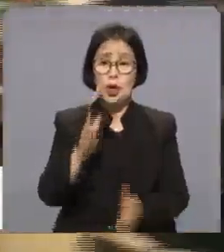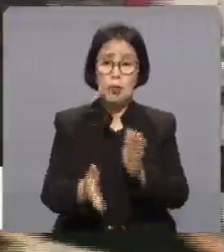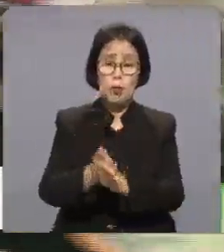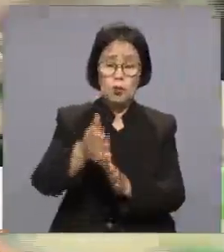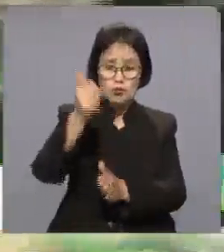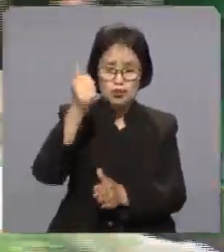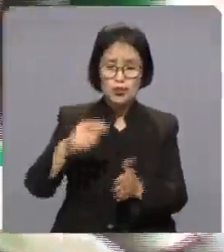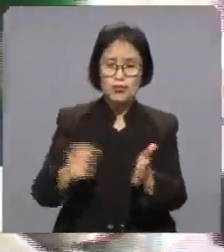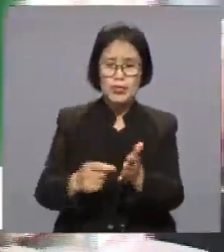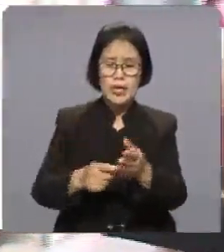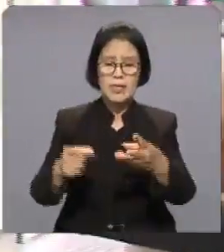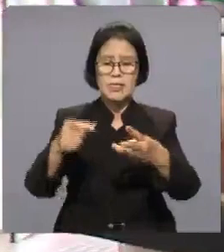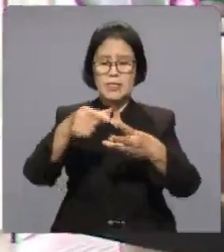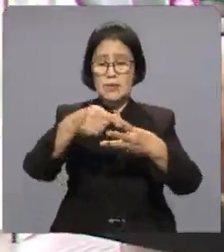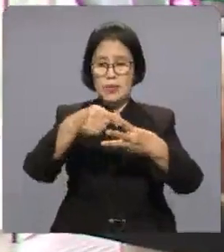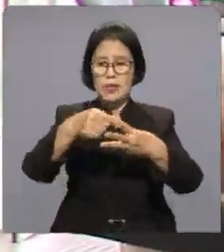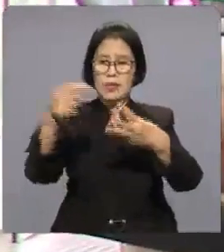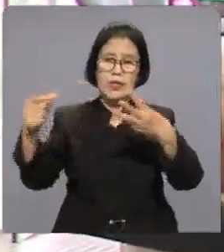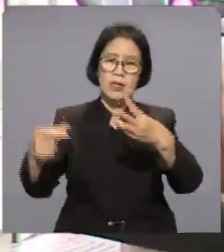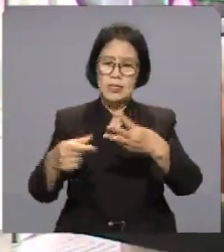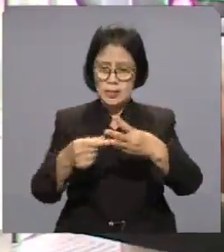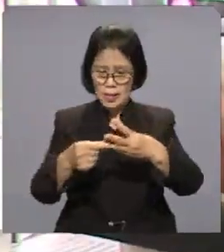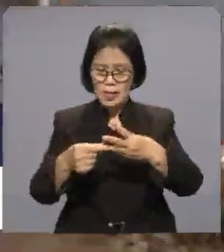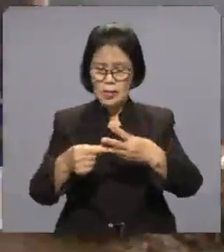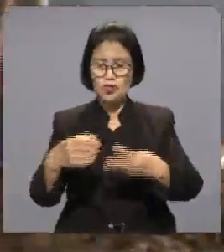중앙재난안전대책본부는 비상 3단계를 1단계로 낮추고